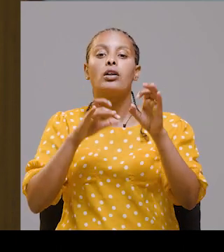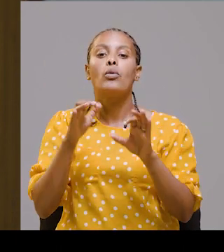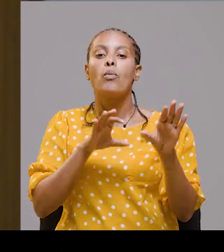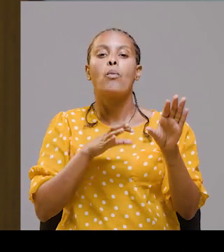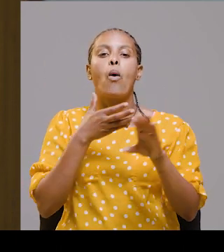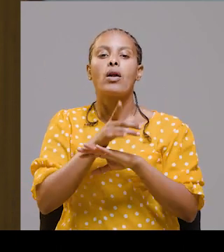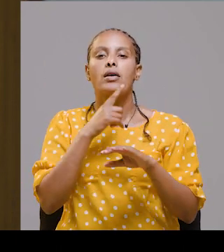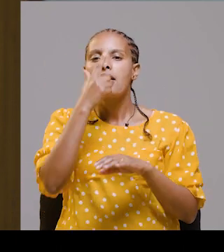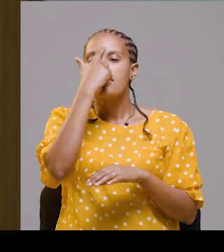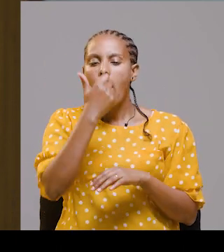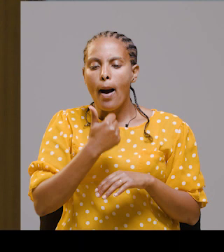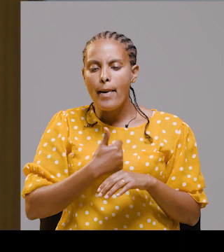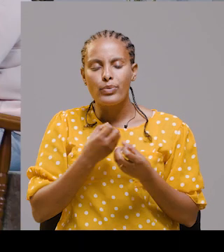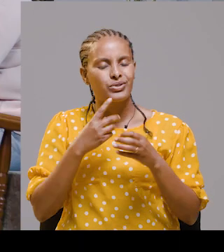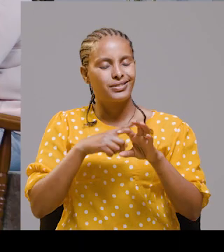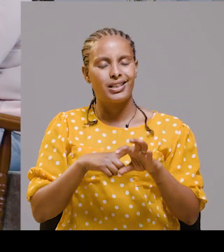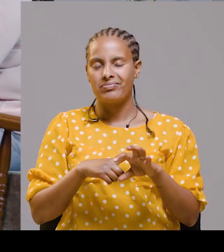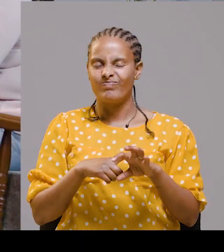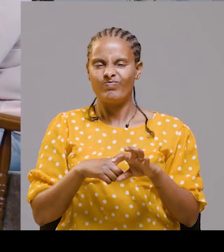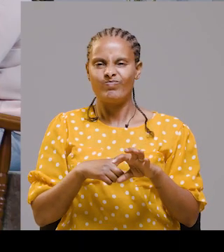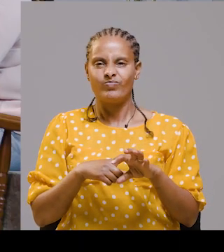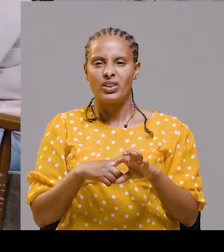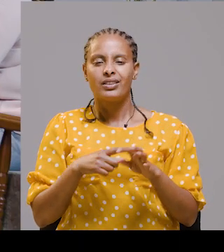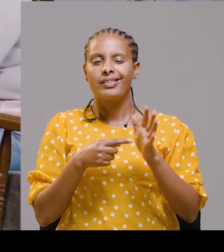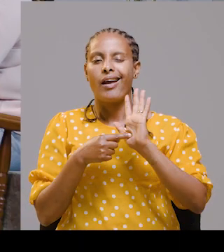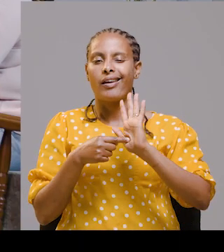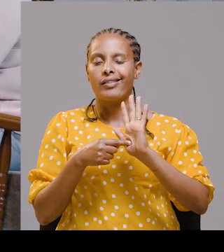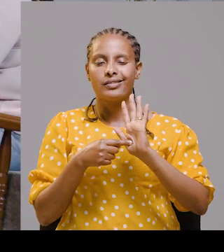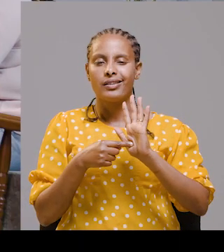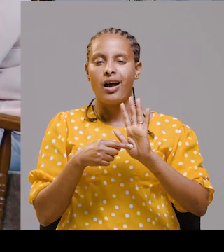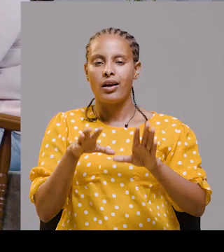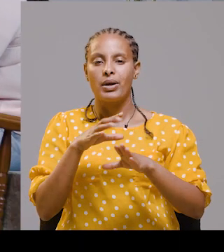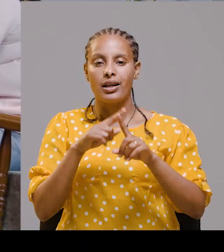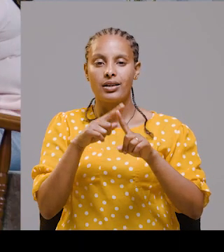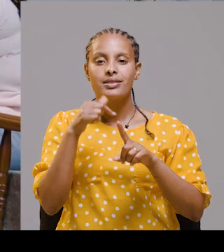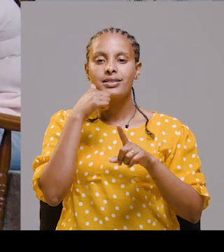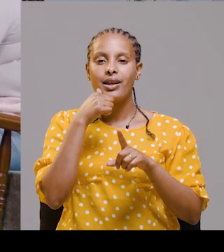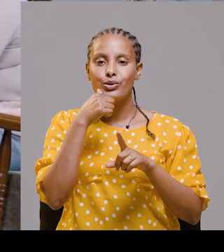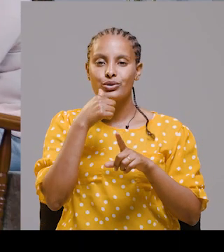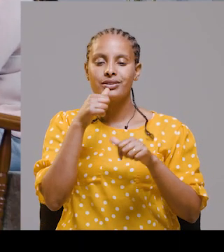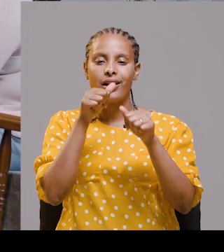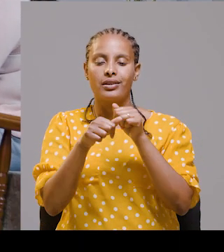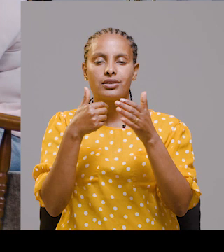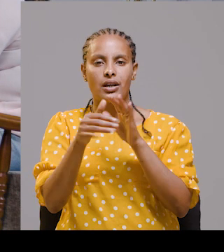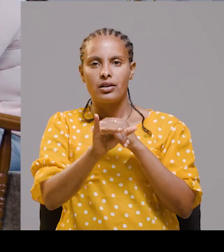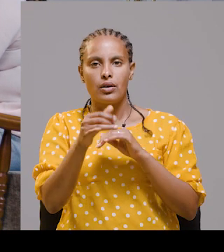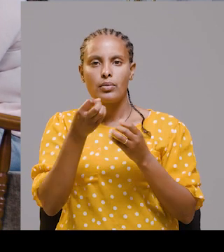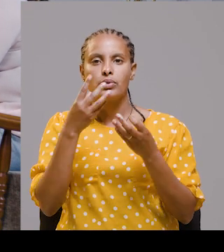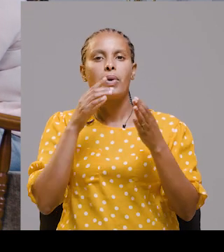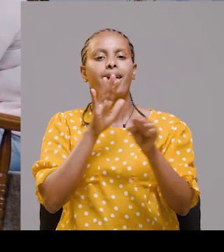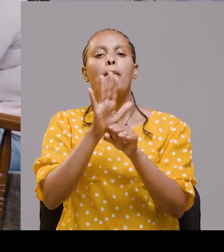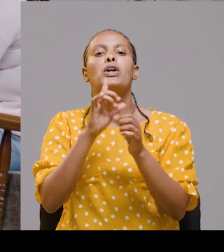በኋላ ተአማኒነታቸው ብዙ ጊዜ ኩዌስቸን ይሆናል። በተለይ ደግሞ ሴቶች ጥቃት ጋር እንደዚህ አይነት ነገሮች በቂ